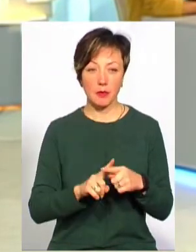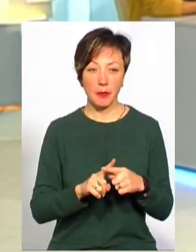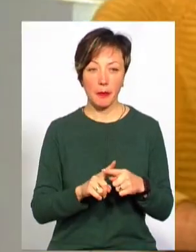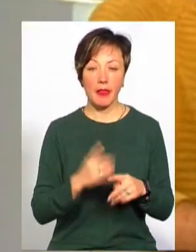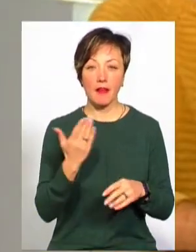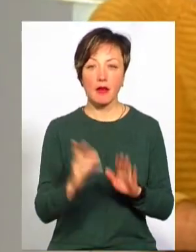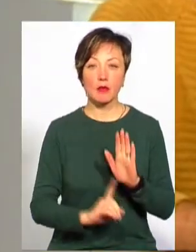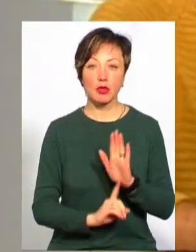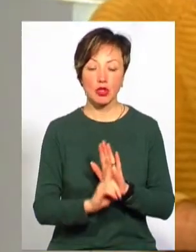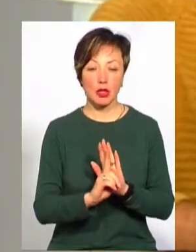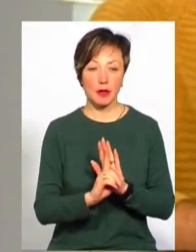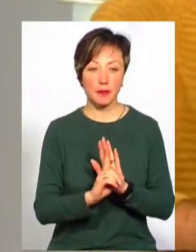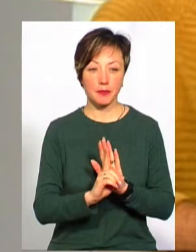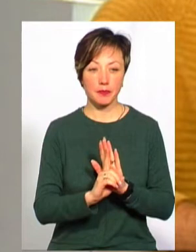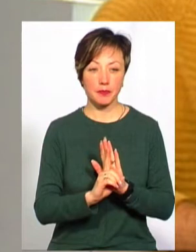ви почали